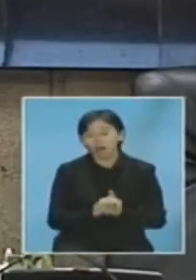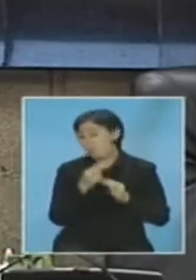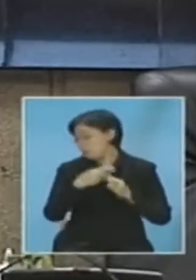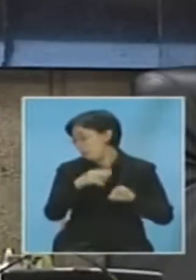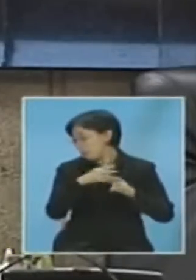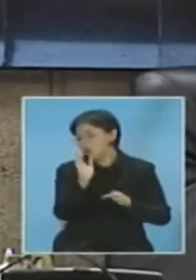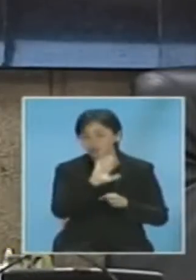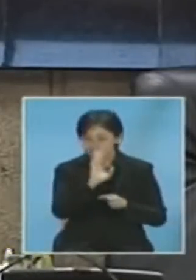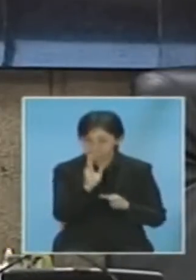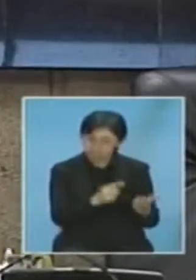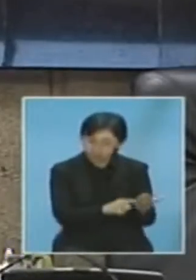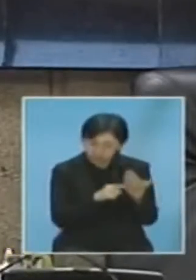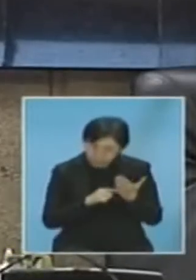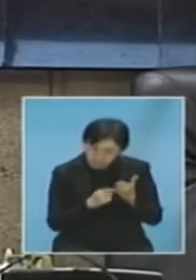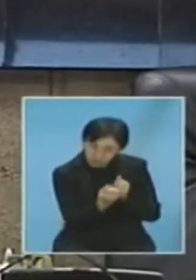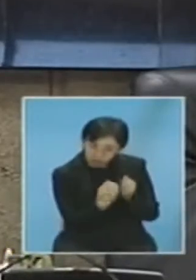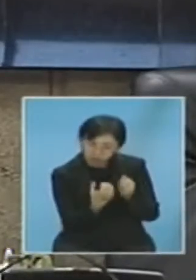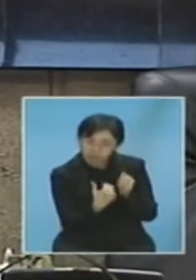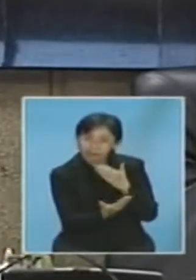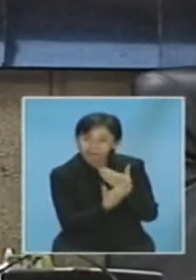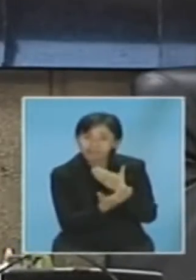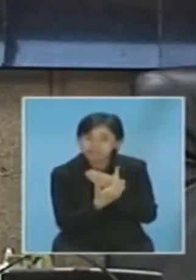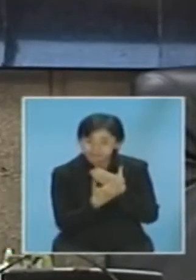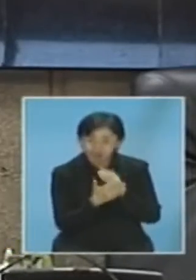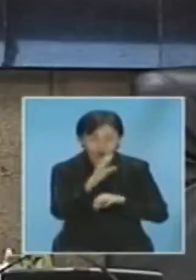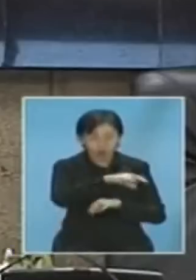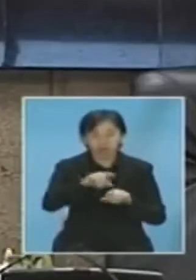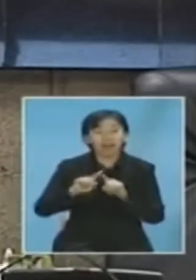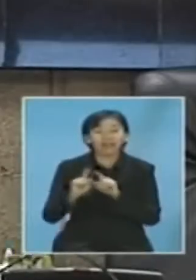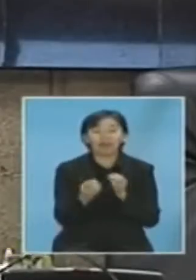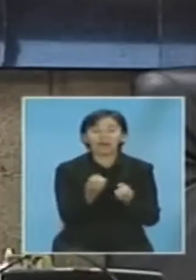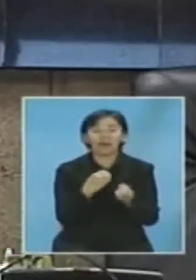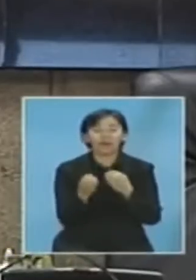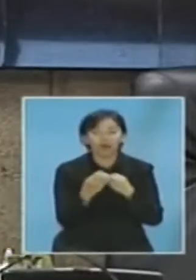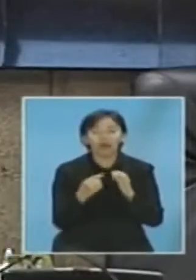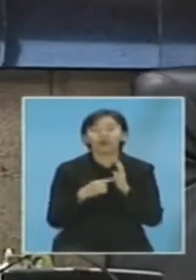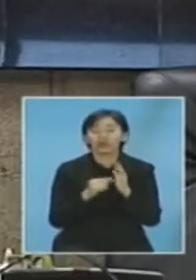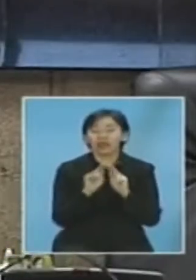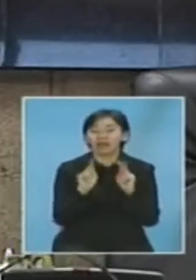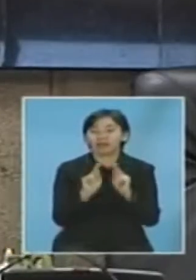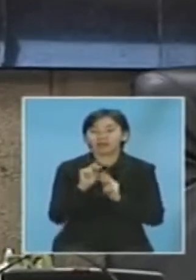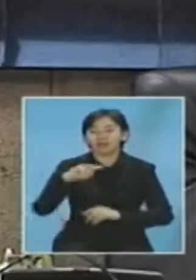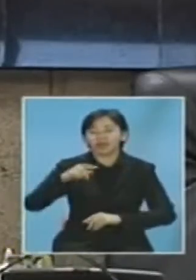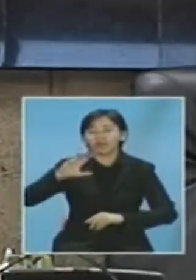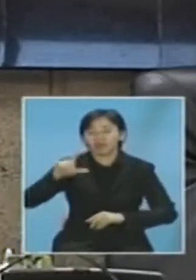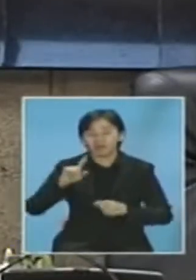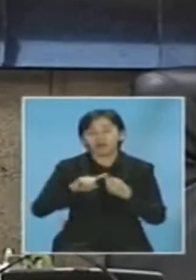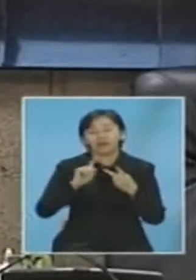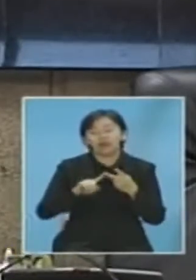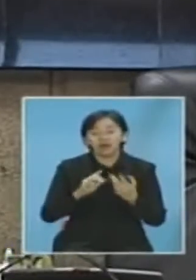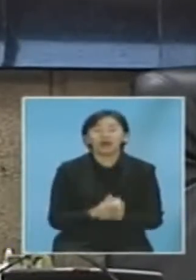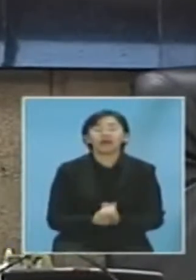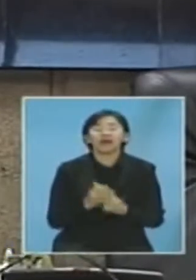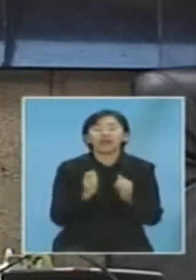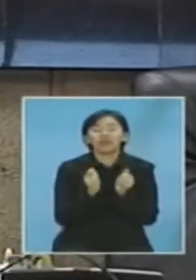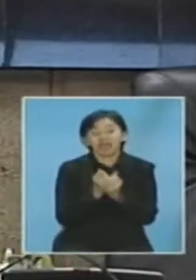ข้อเสนอข้อชี้แนะจากหน่วยงานต่างๆทั้งจากคณะกรรมการปปช.สตง.อนุกรรม